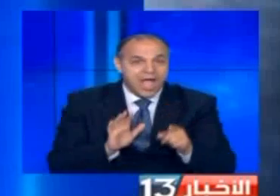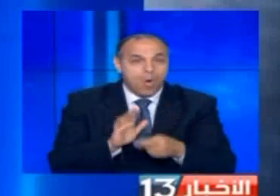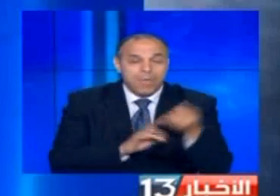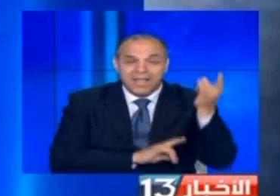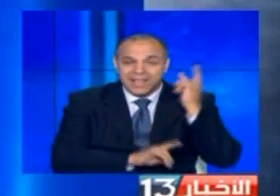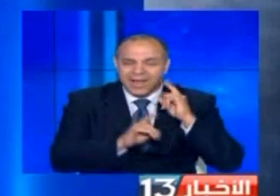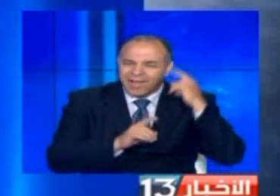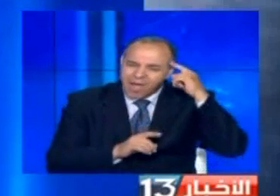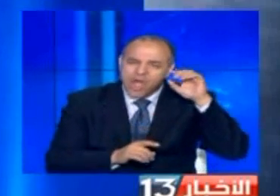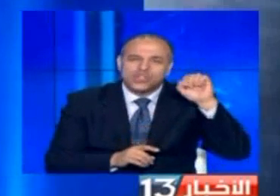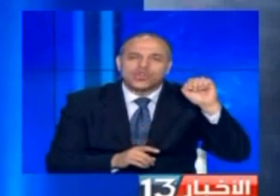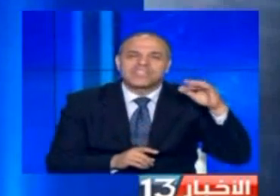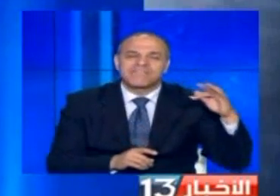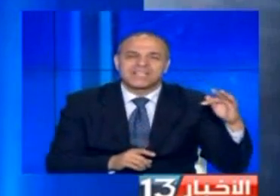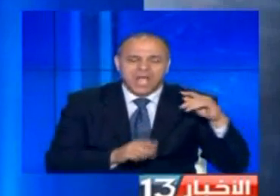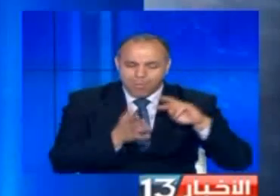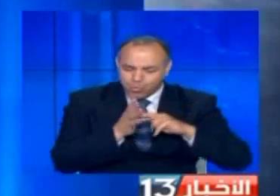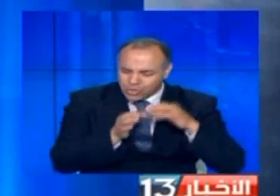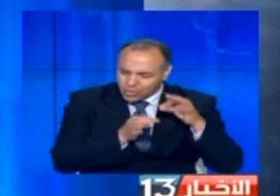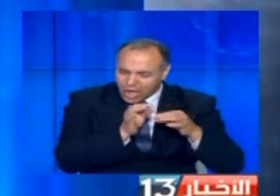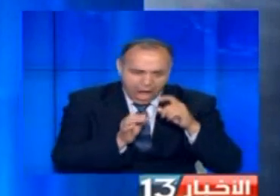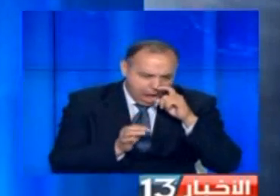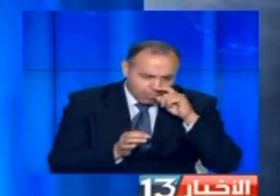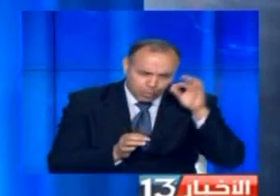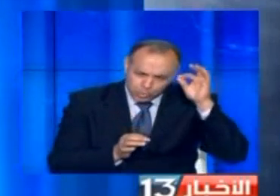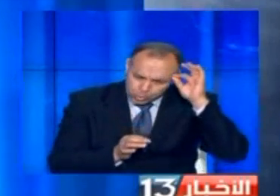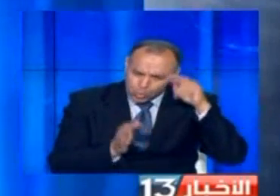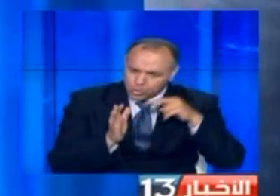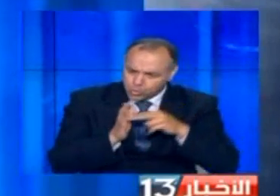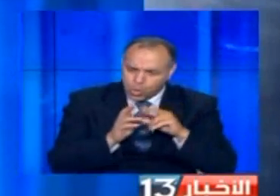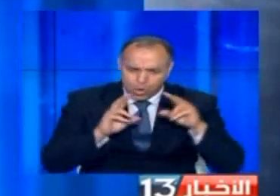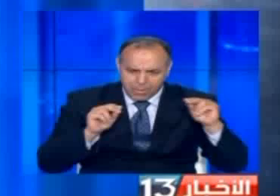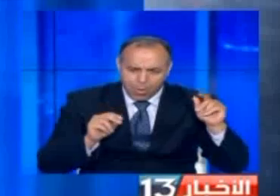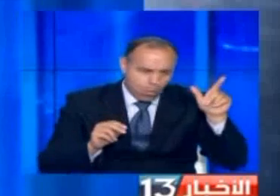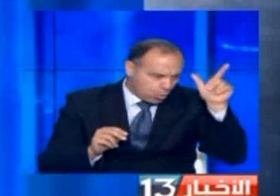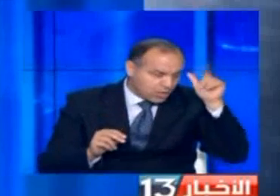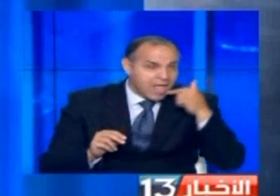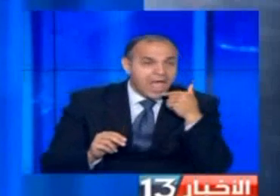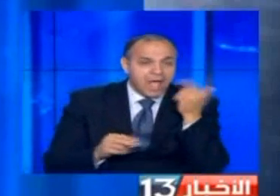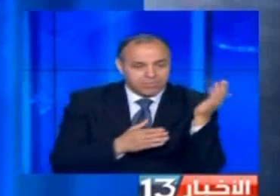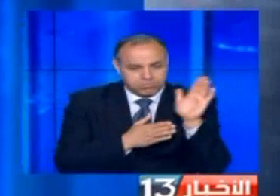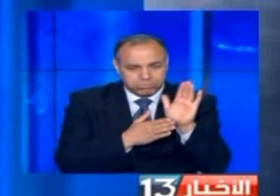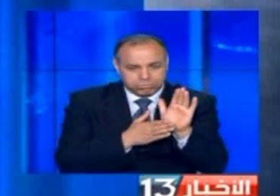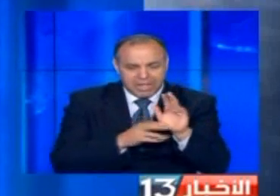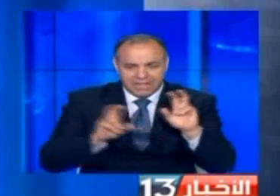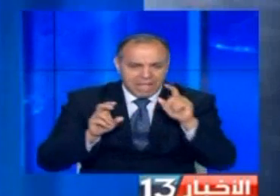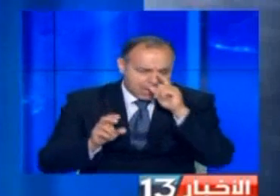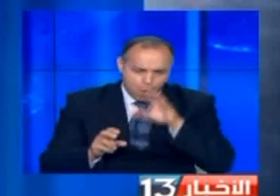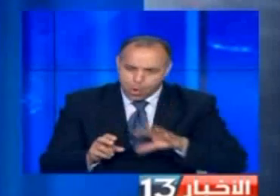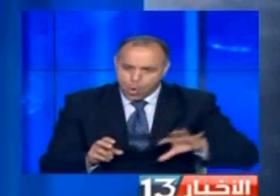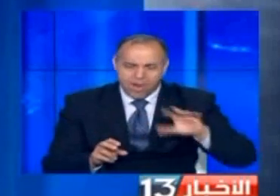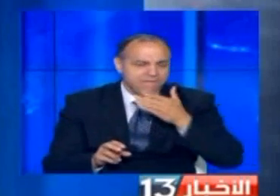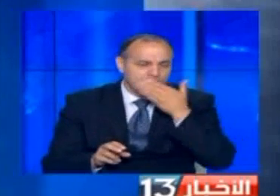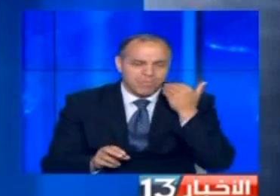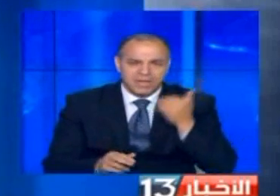التاريخي الخيالي ويجمع هذا المسلسل نجوما عربيه من تونس وسوريا ولبنان والاردن وسيعرض على قنوات عربيه في